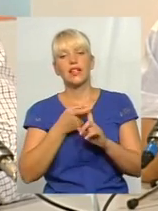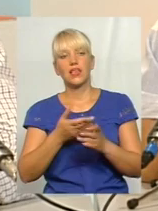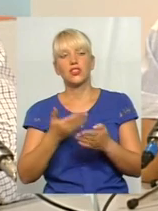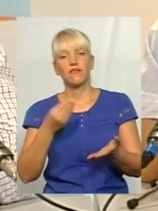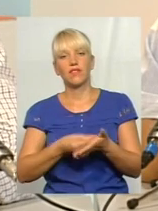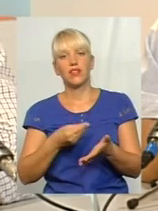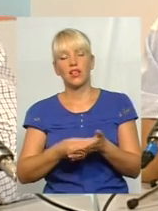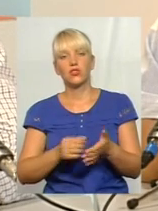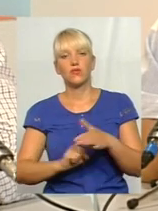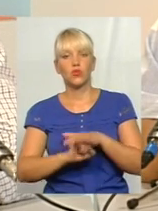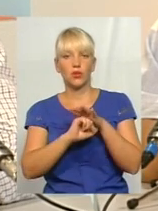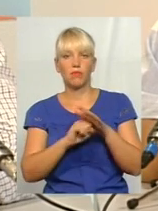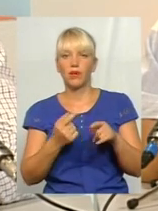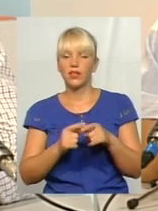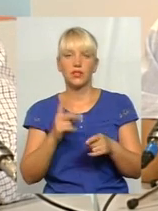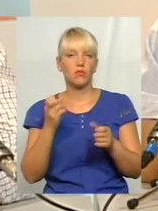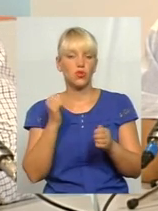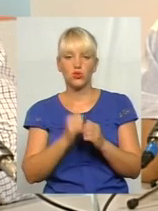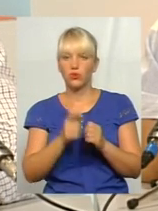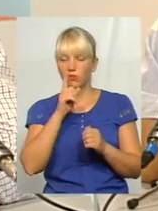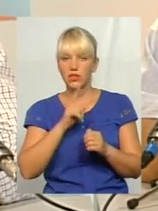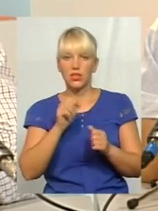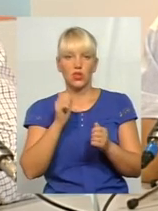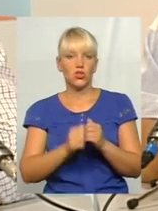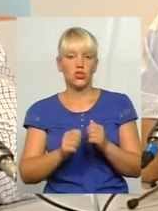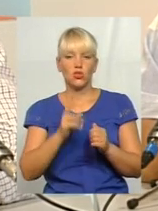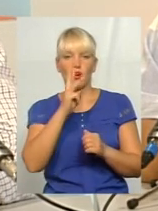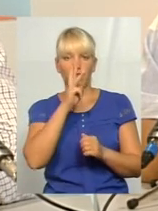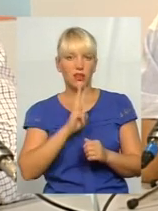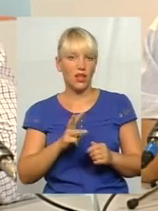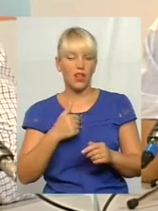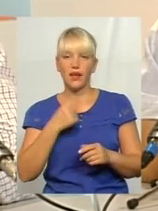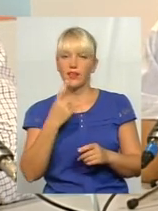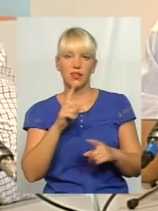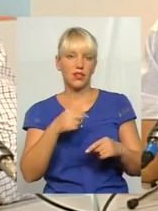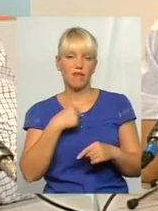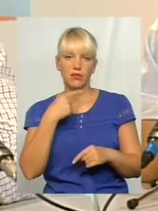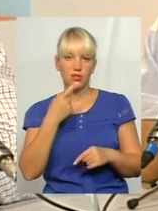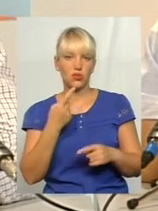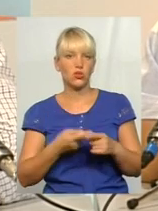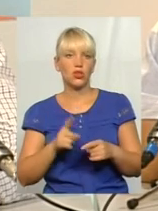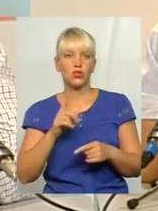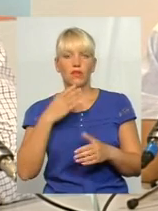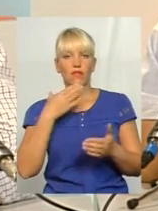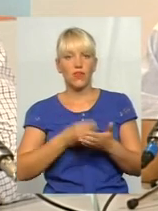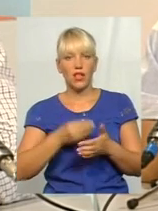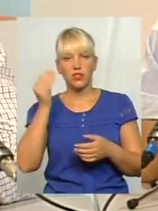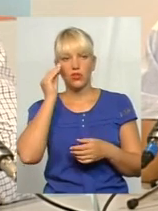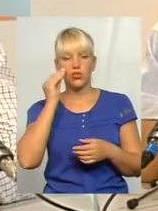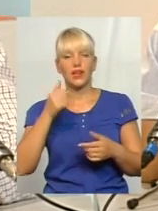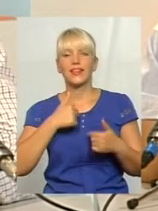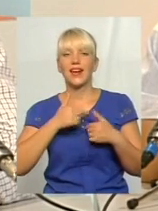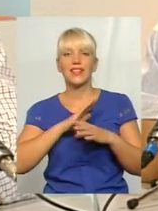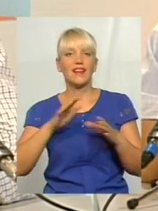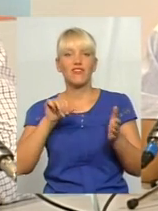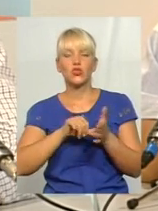бази це може бути щомісяця може бути щоквартально єдине Я ще раз наголошую і підкреслюю власну точку зору Я не є я